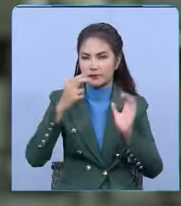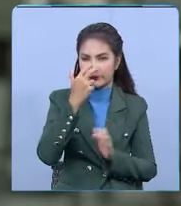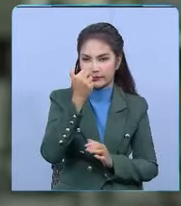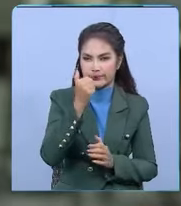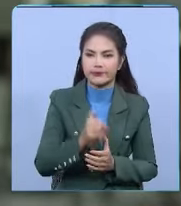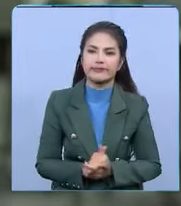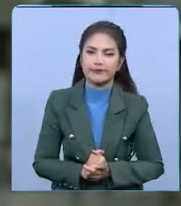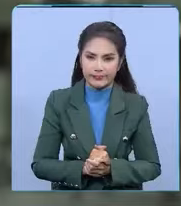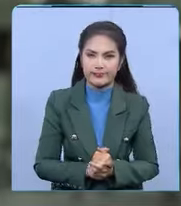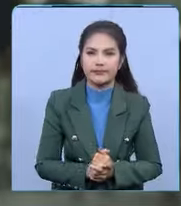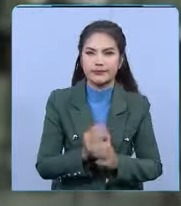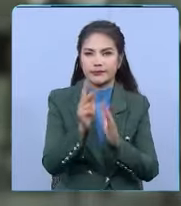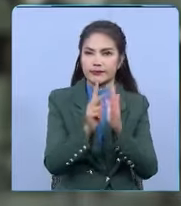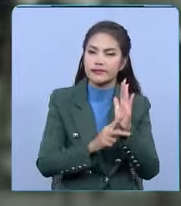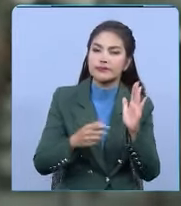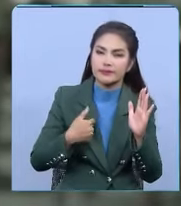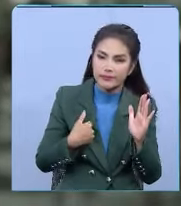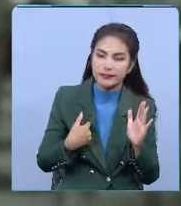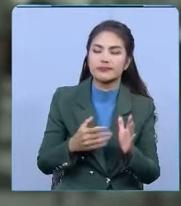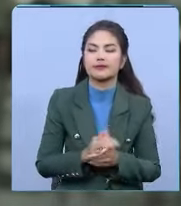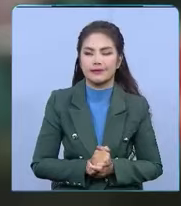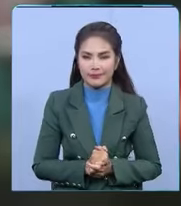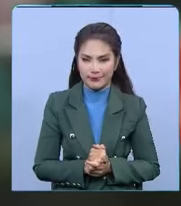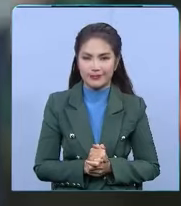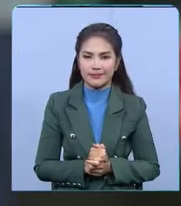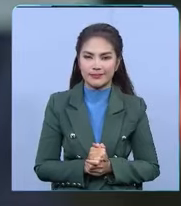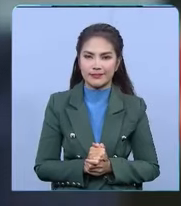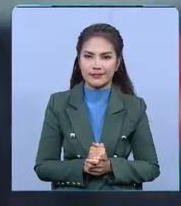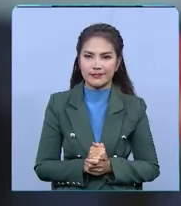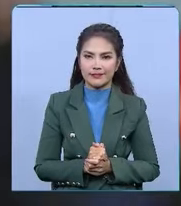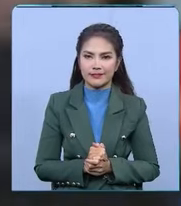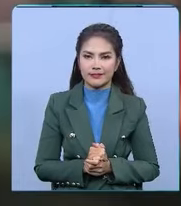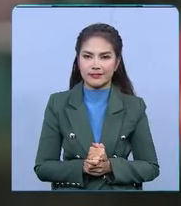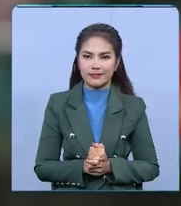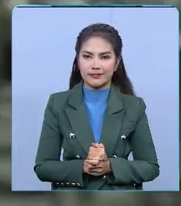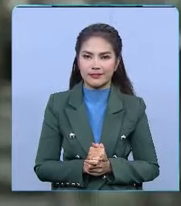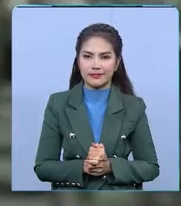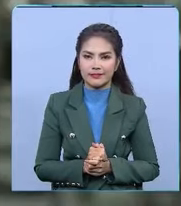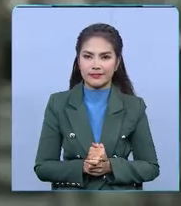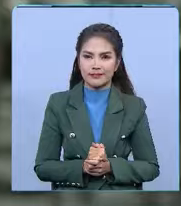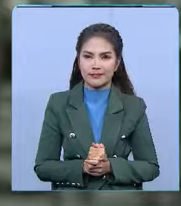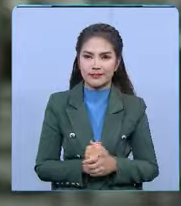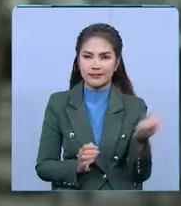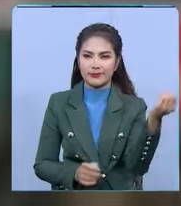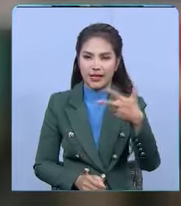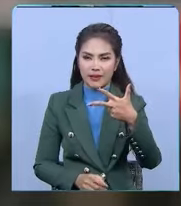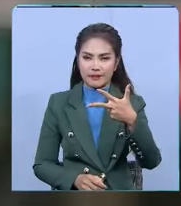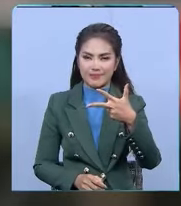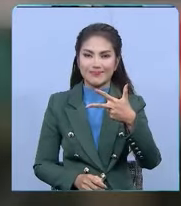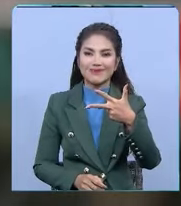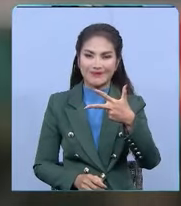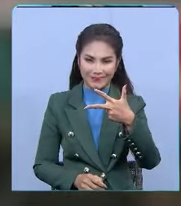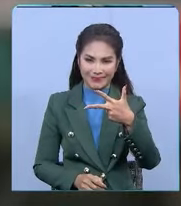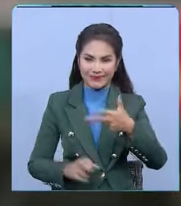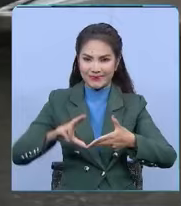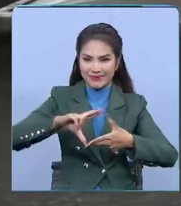ือ ไม่ควรเปิดช่องว่างให้ต่างชาติเข้ามา ไม่ควรไม่ควรครับ นี่คือ3นโยบายคือแบบพลังประชารัฐ ความจริงมี